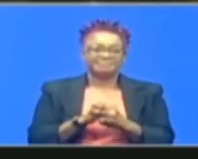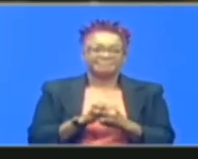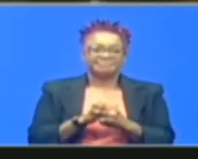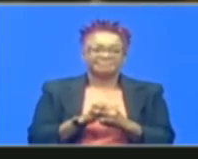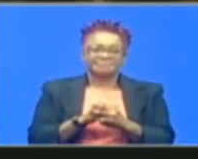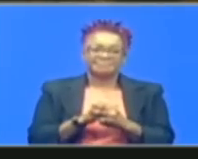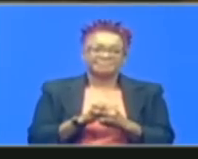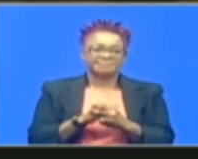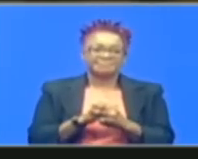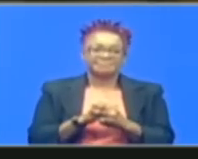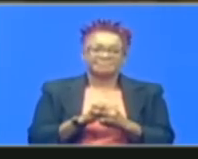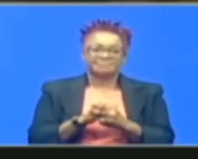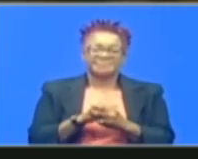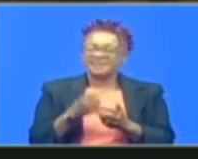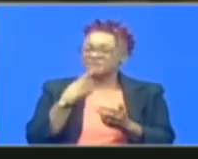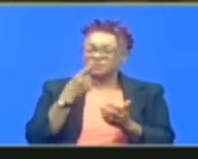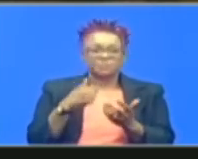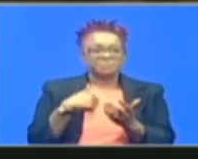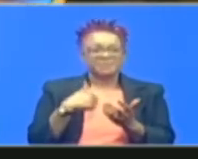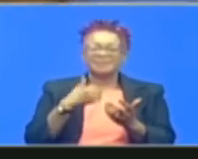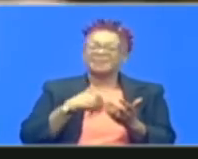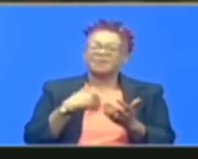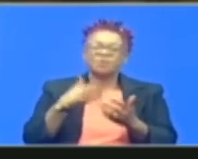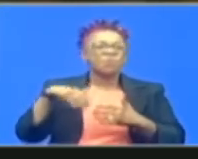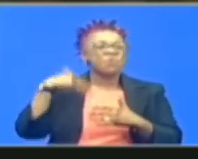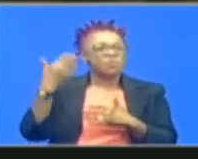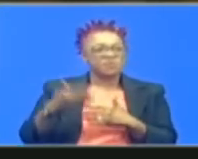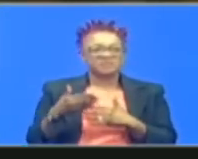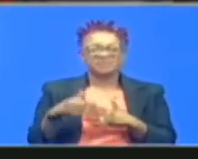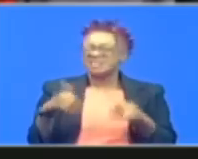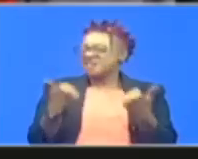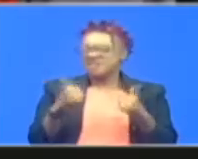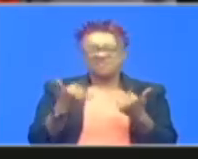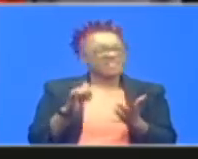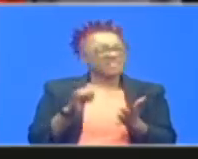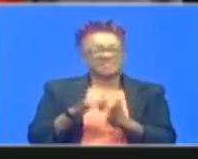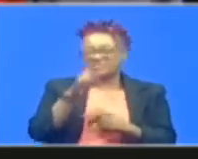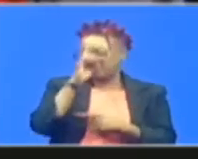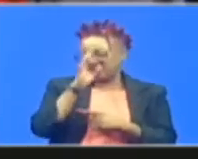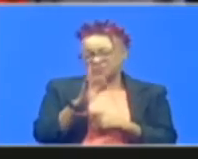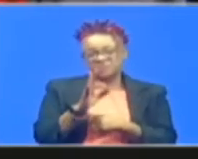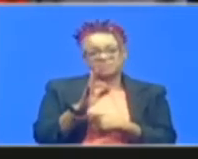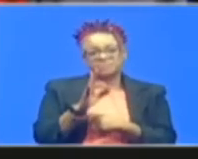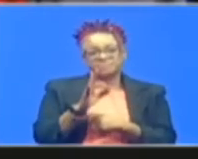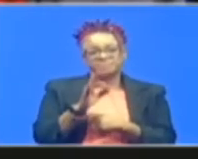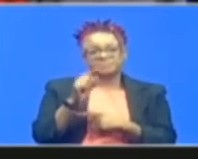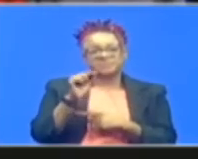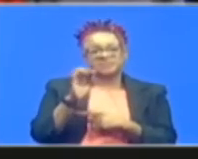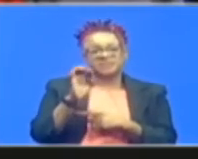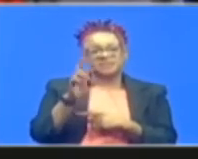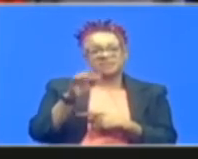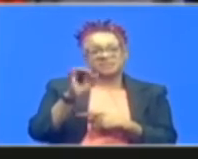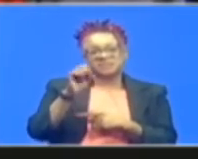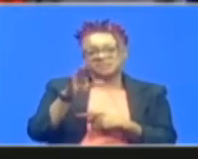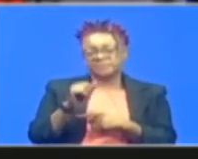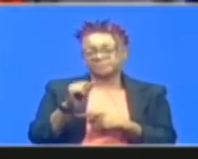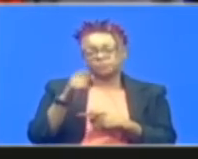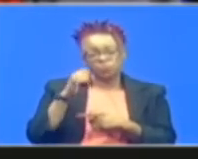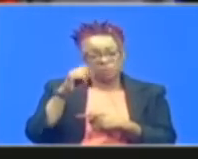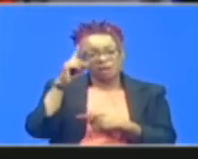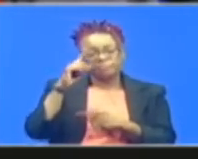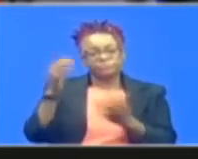And to him, he had this slogan which he would say, it's never that serious. Kwa ujasiri, Teresia Nyambura aliamka kupokea shahada